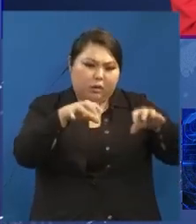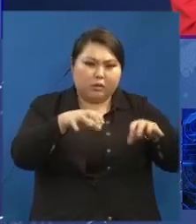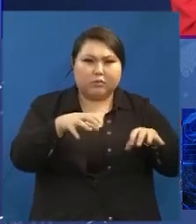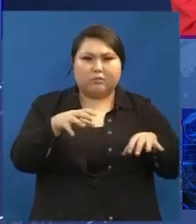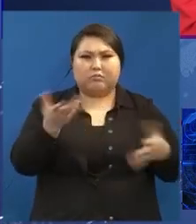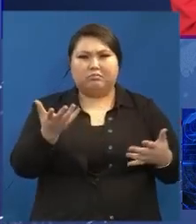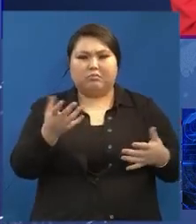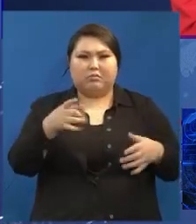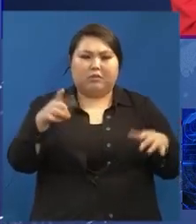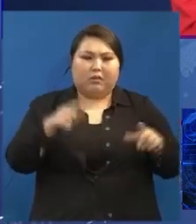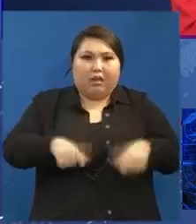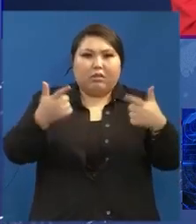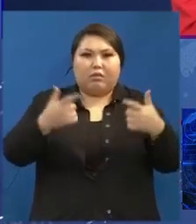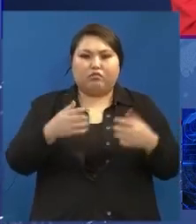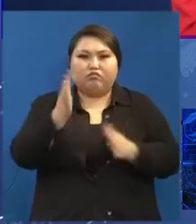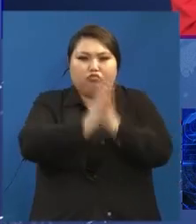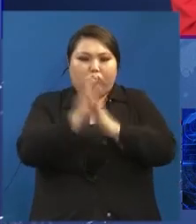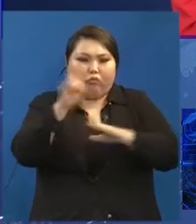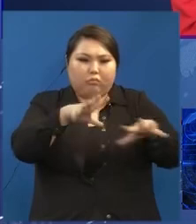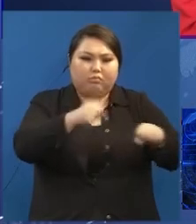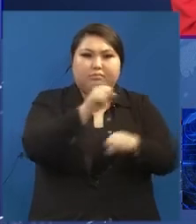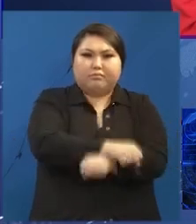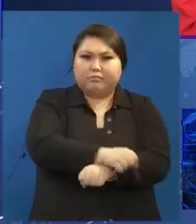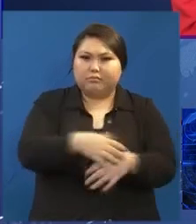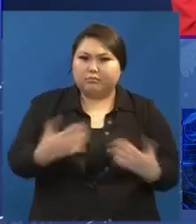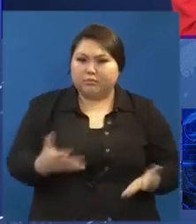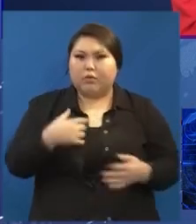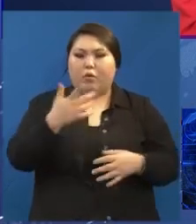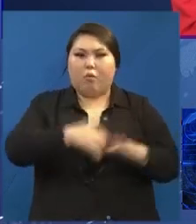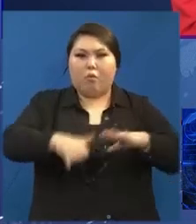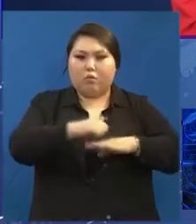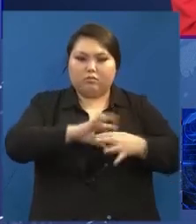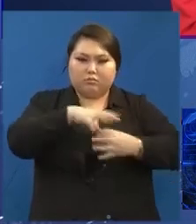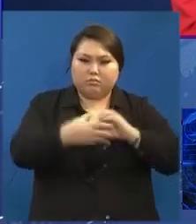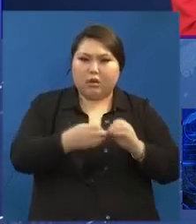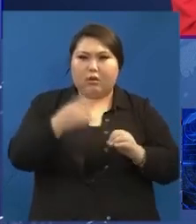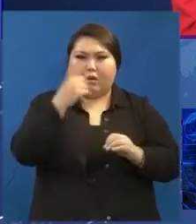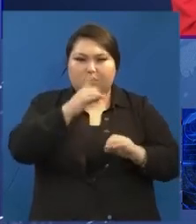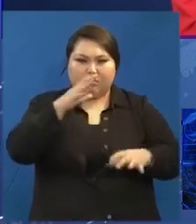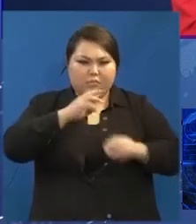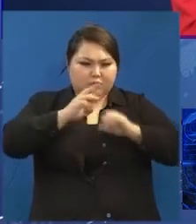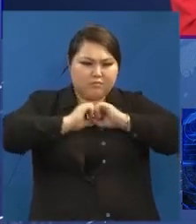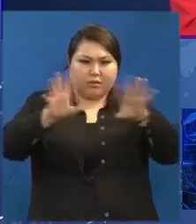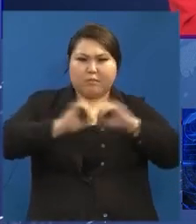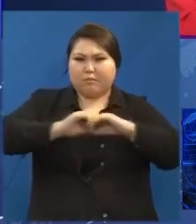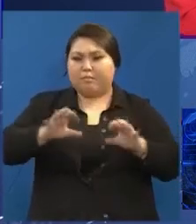сүрдүүлсэн гинт шүн ирж баривчилдаг. За тэр нь нийт улс орон даяар одоо дуулиан шуугаан